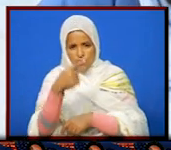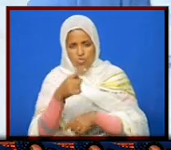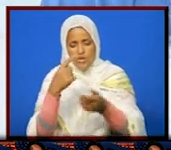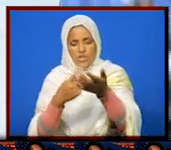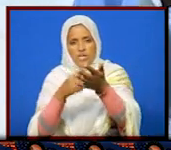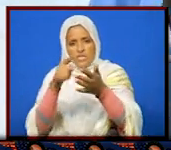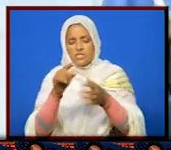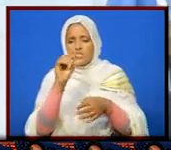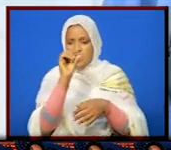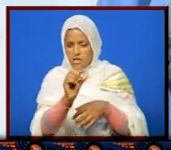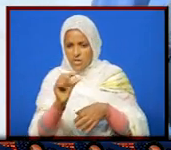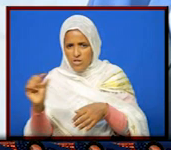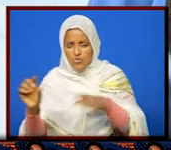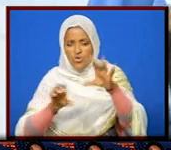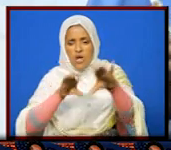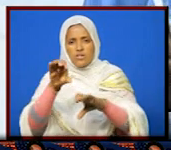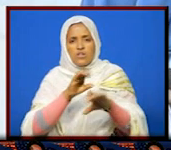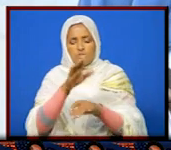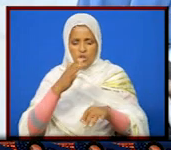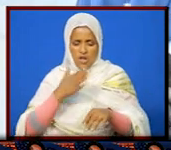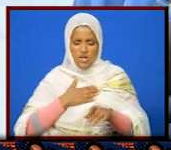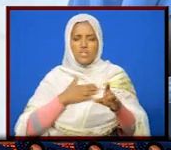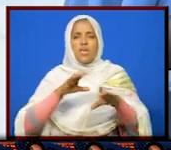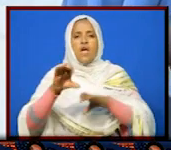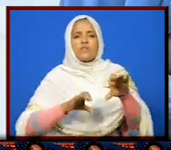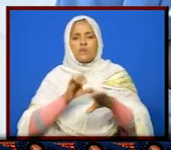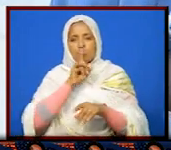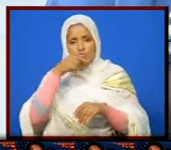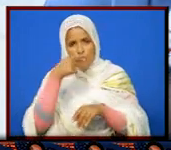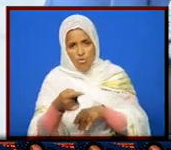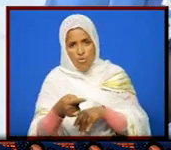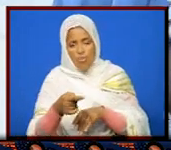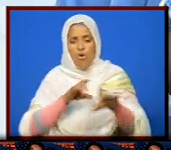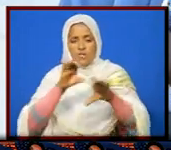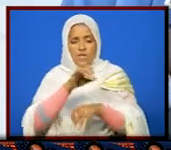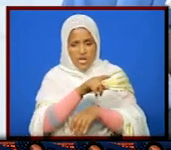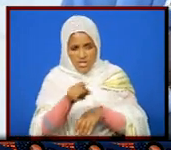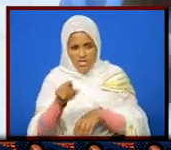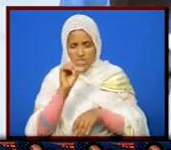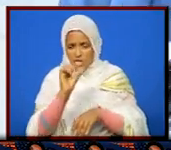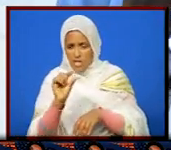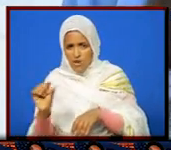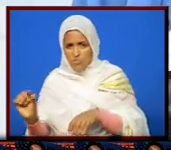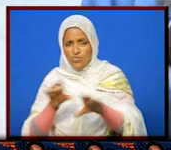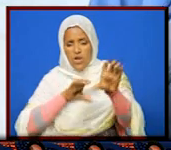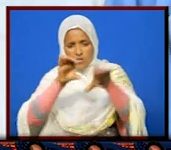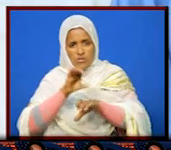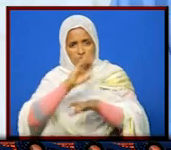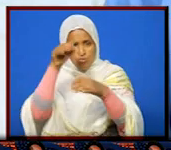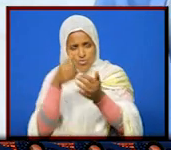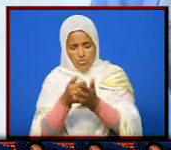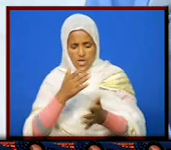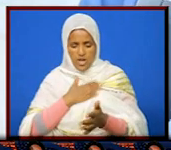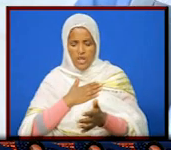እላችኋለሁኝ ከነዚህ ከታናናሾቹ ያደረጋችሁት ለእኔ ያደረጋችሁት ነው ብሎ ይመልስላቸዋል። ከነዚህ